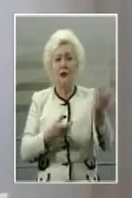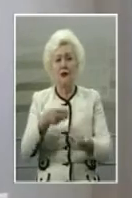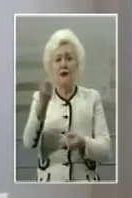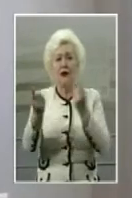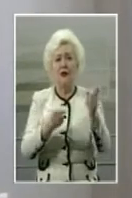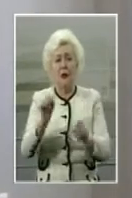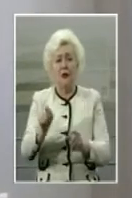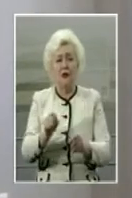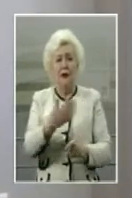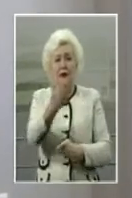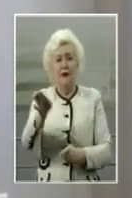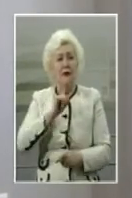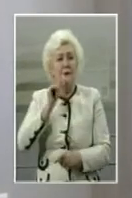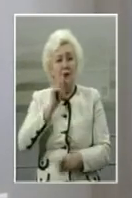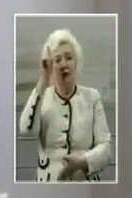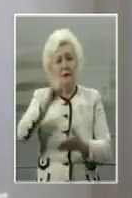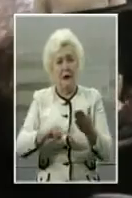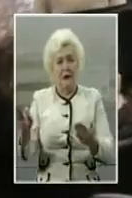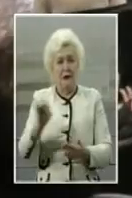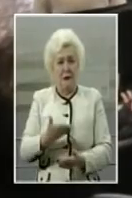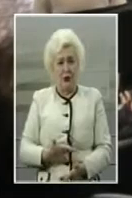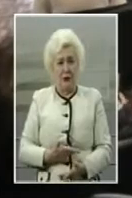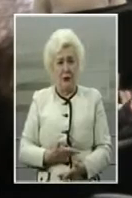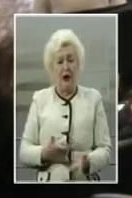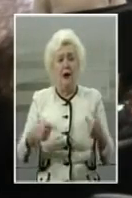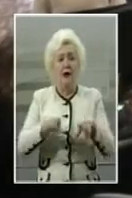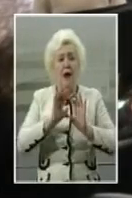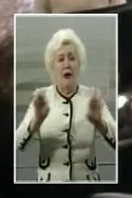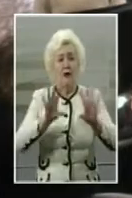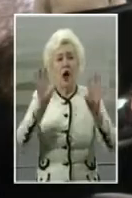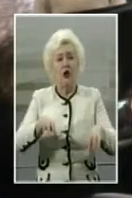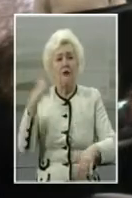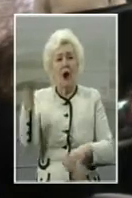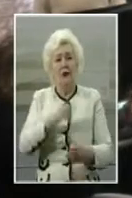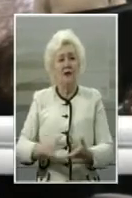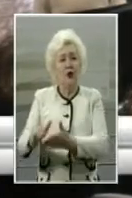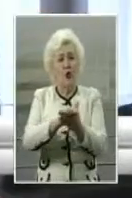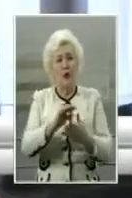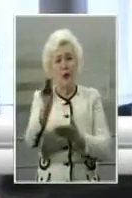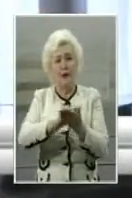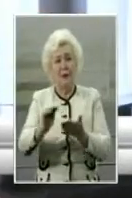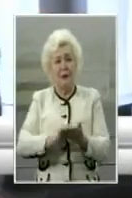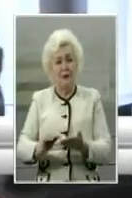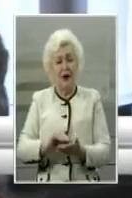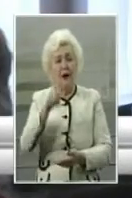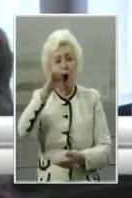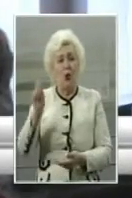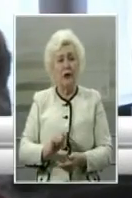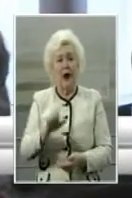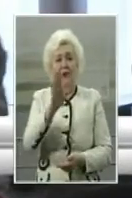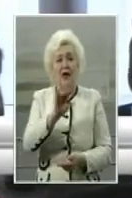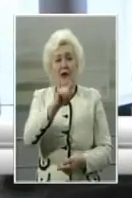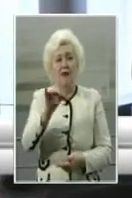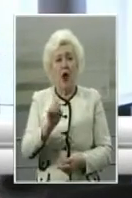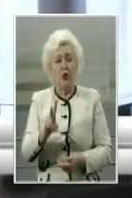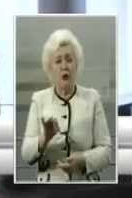їх молоді, надії і життя. Як розказав голова обласної організації спілки письменників України Василь